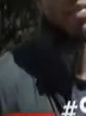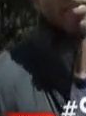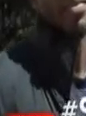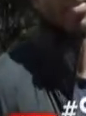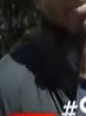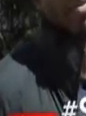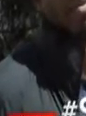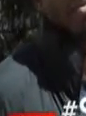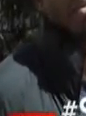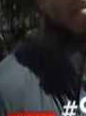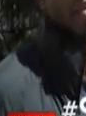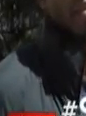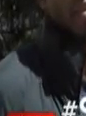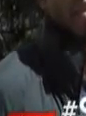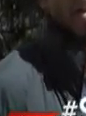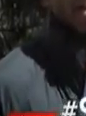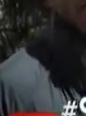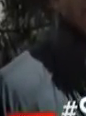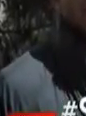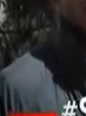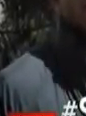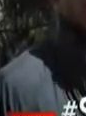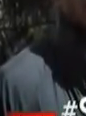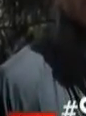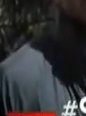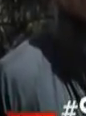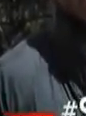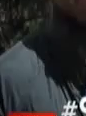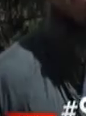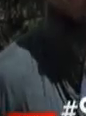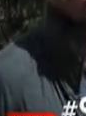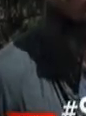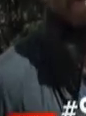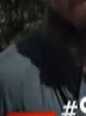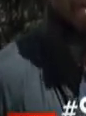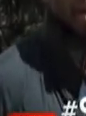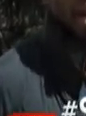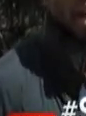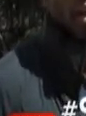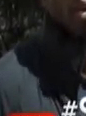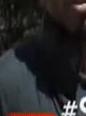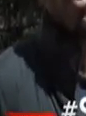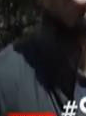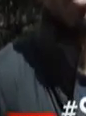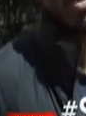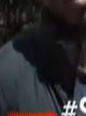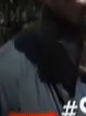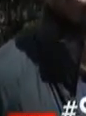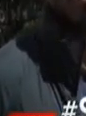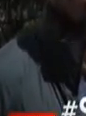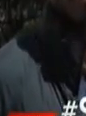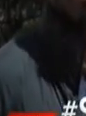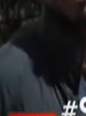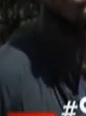Charles Jenkins, player for Red Star Belgrade. DeMarcus Nelson, player for Red Star Belgrade. We want to inform you